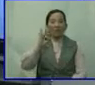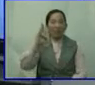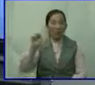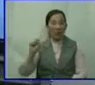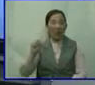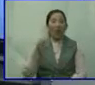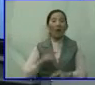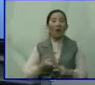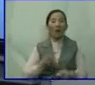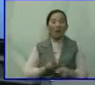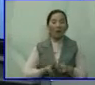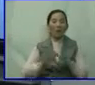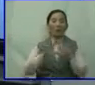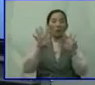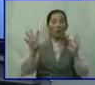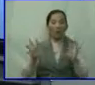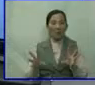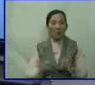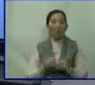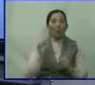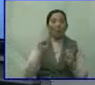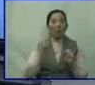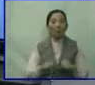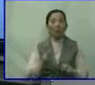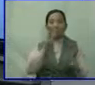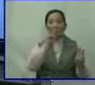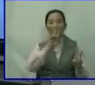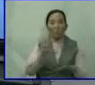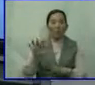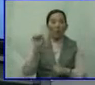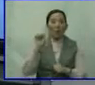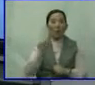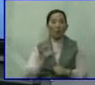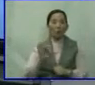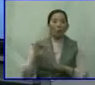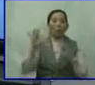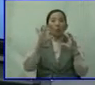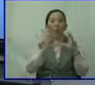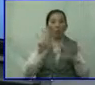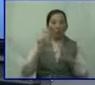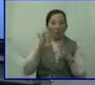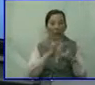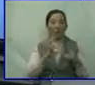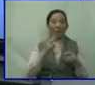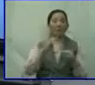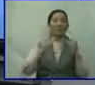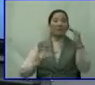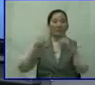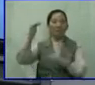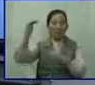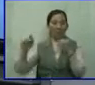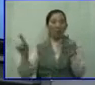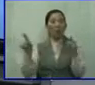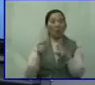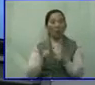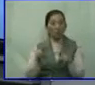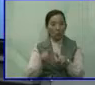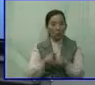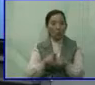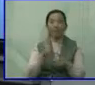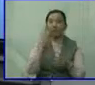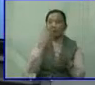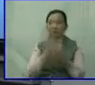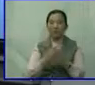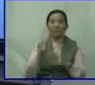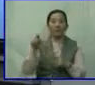Результаты контрольной работы можно показать и на круговой диаграмме тоже. Посмотрите,